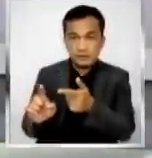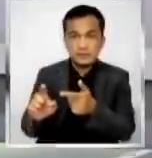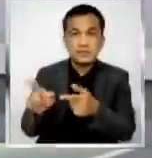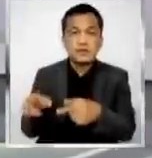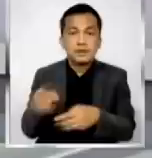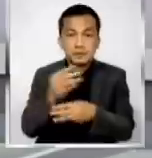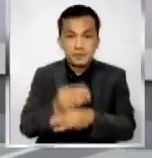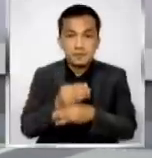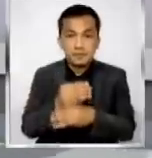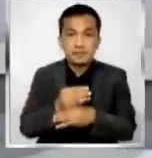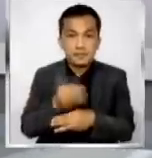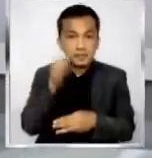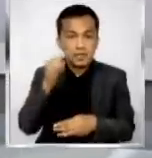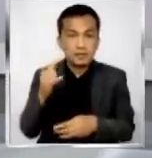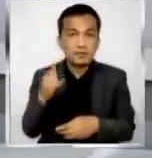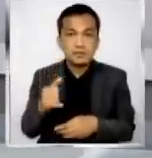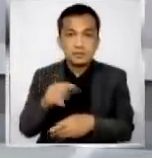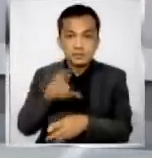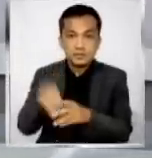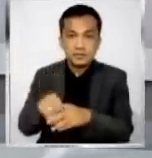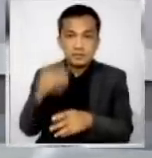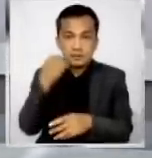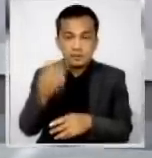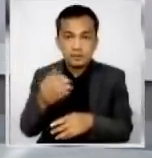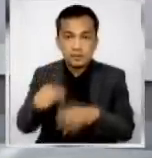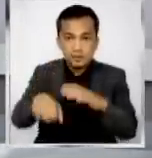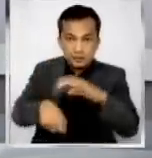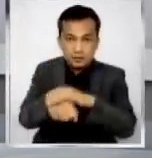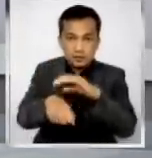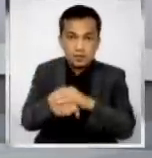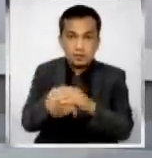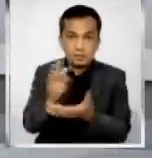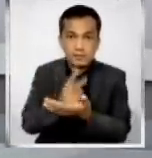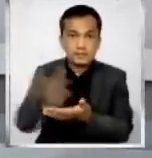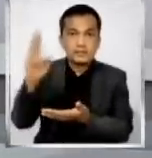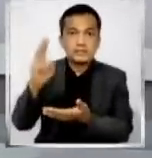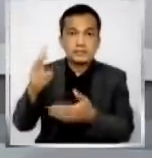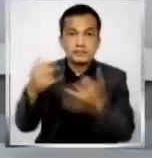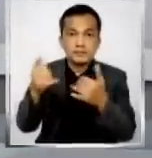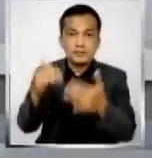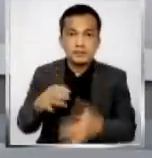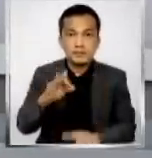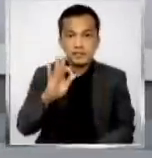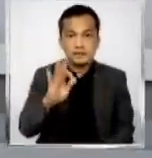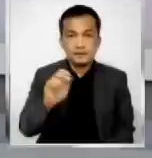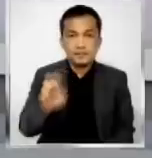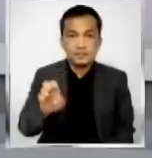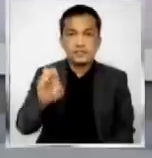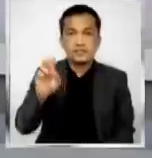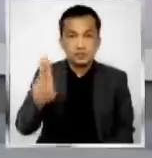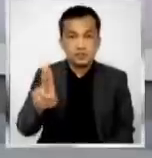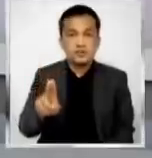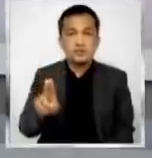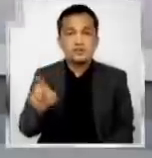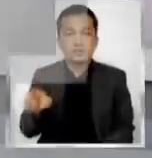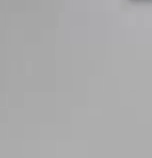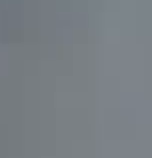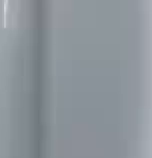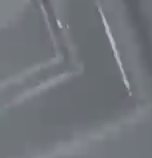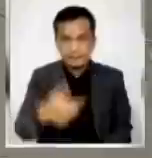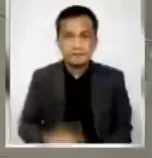sa insidente, ang football varsity player ng Far Eastern University. Nakatutok si Rafi